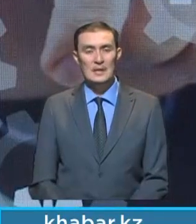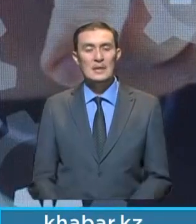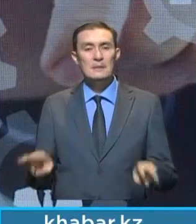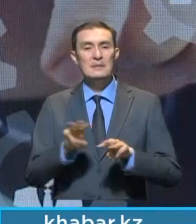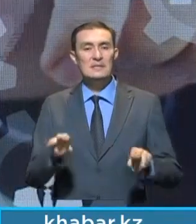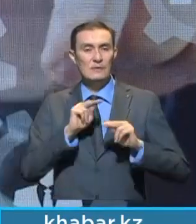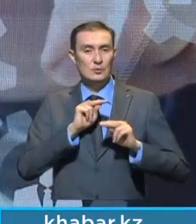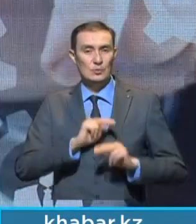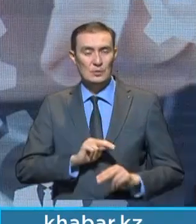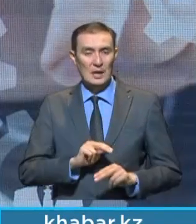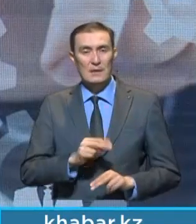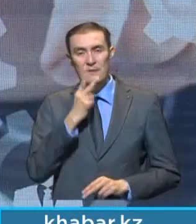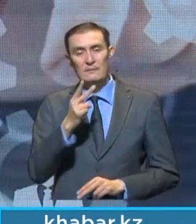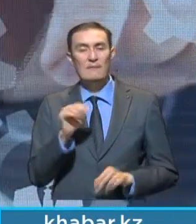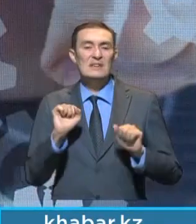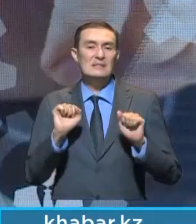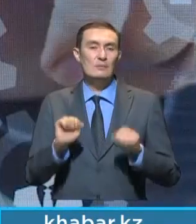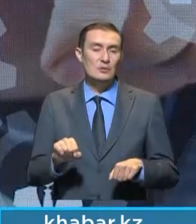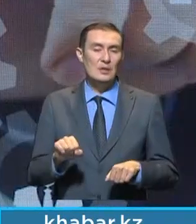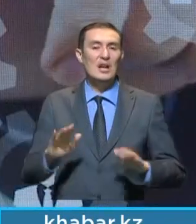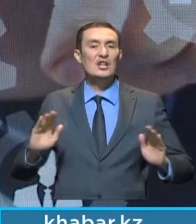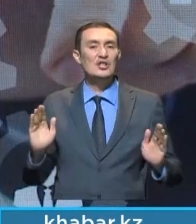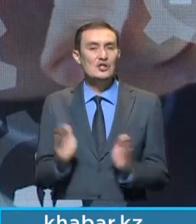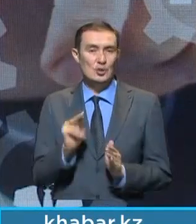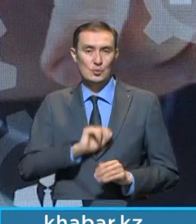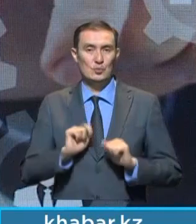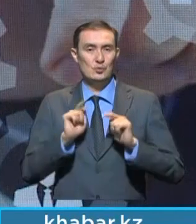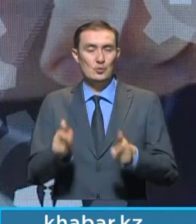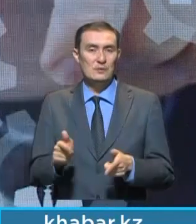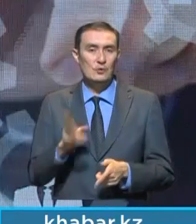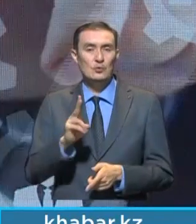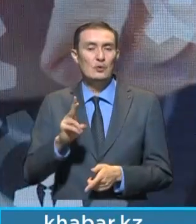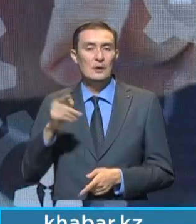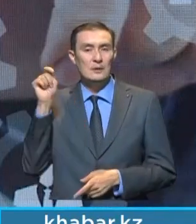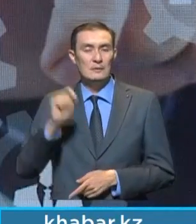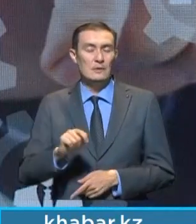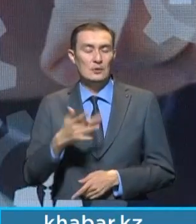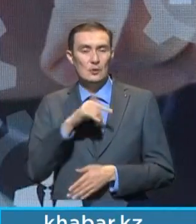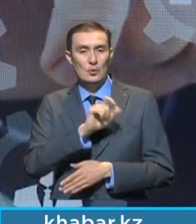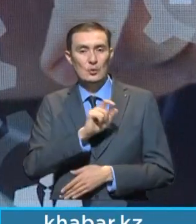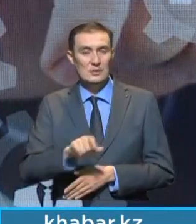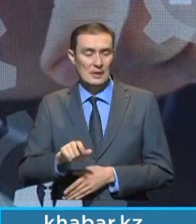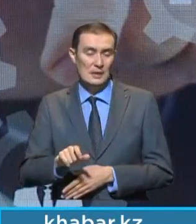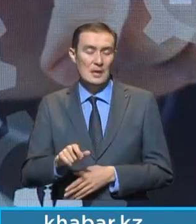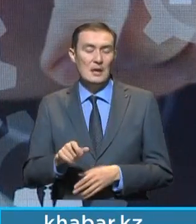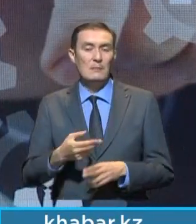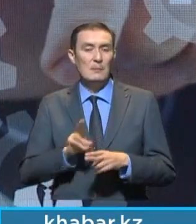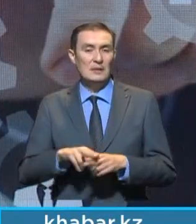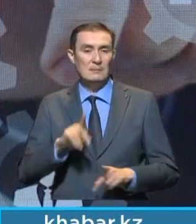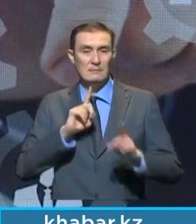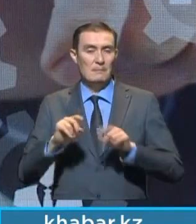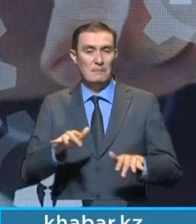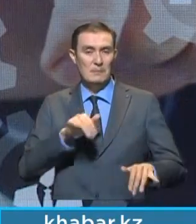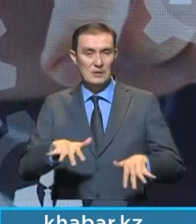Министерство труда рассматривает возможные ограничения на трудоустройство релокантов при превышении ожидаемого порога. Об этом в кулуарах